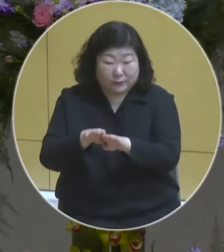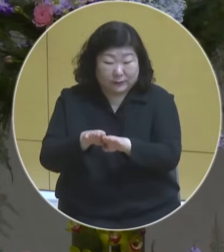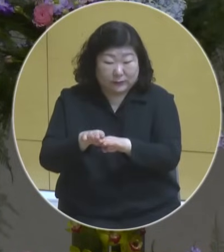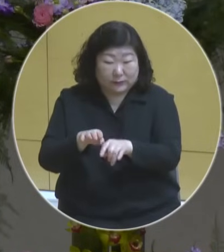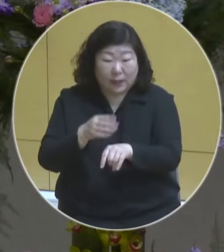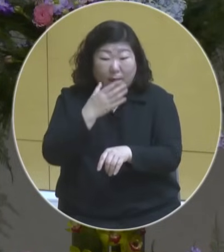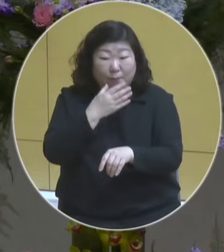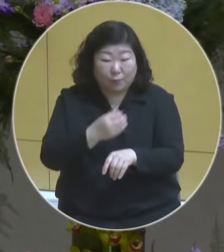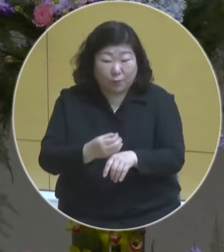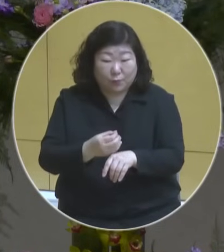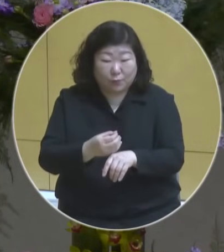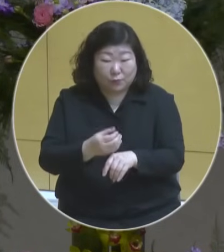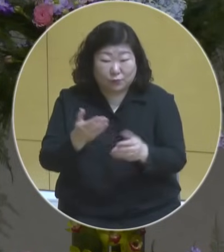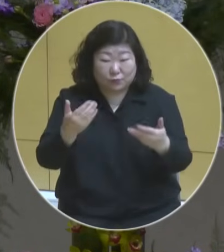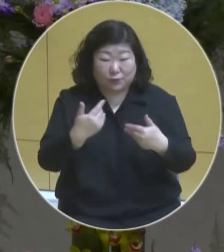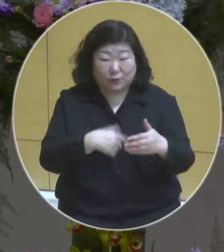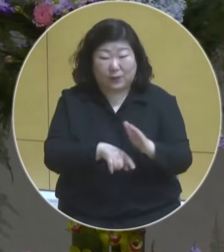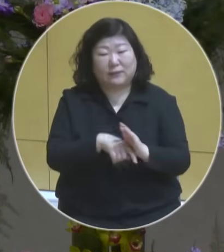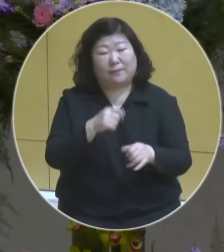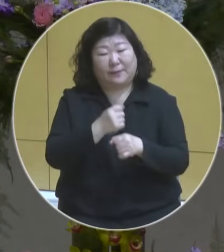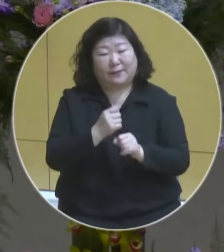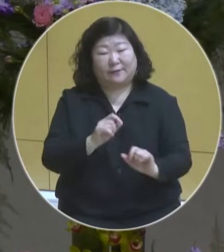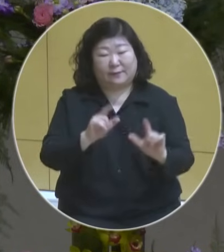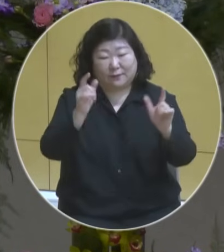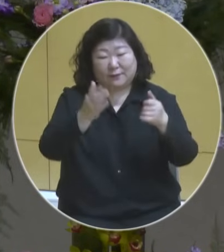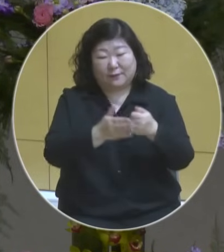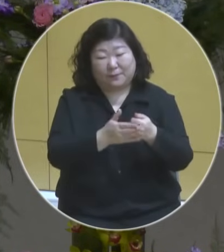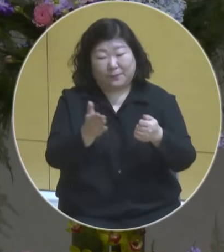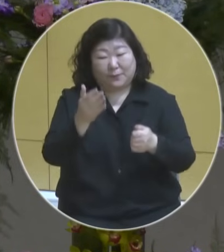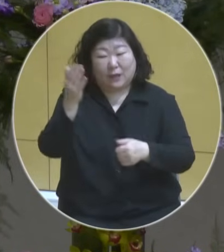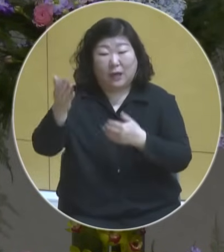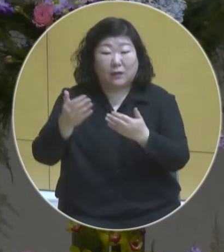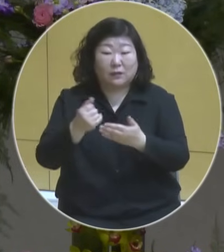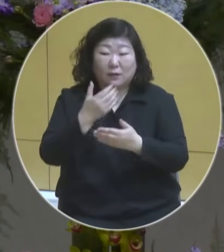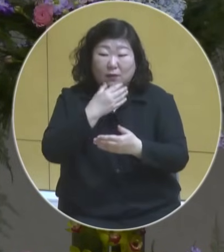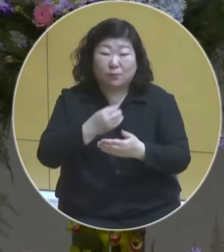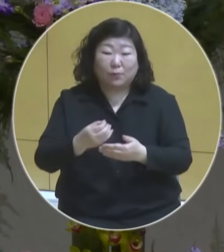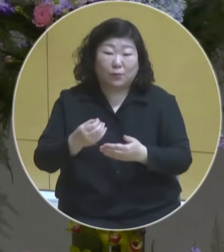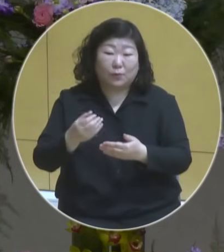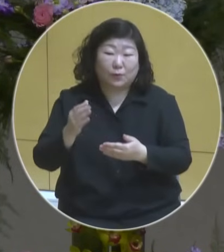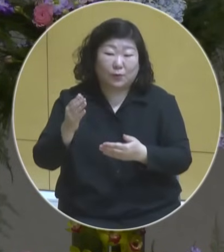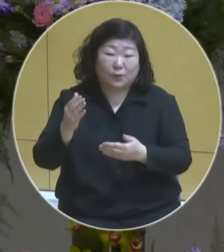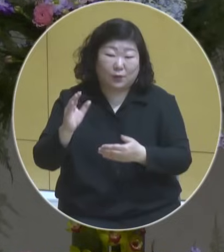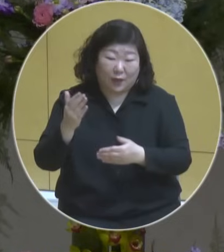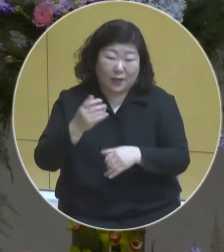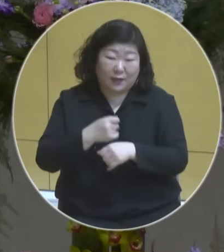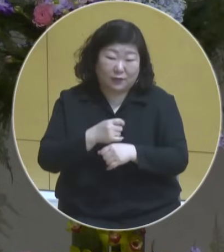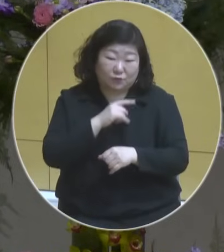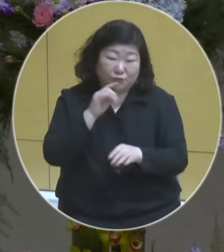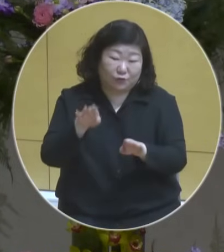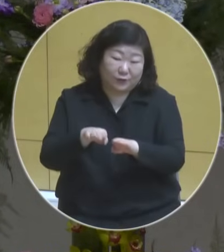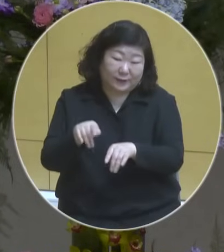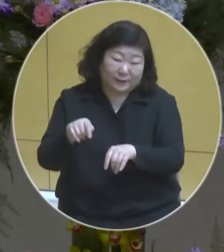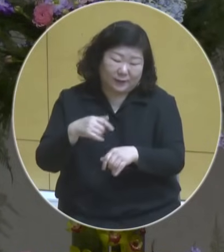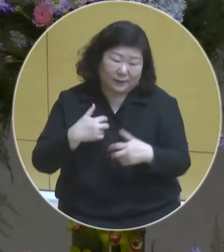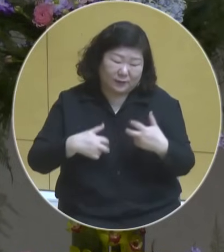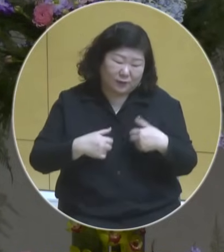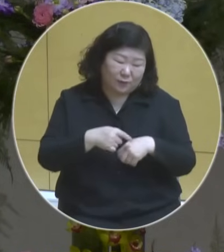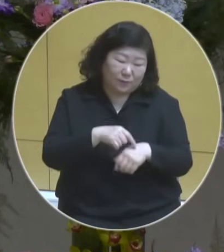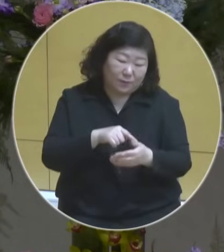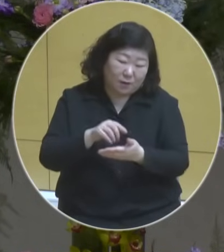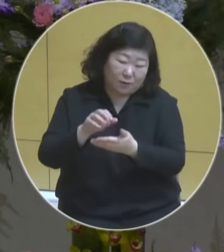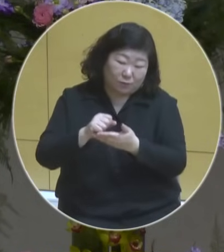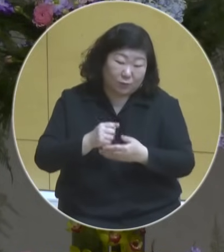위해서 만든 날이기 때문입니다 하나님이 복되게 하신 주일을 여러분 정말 즐거운 마음으로